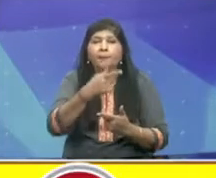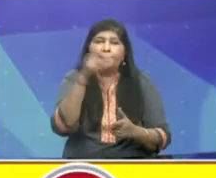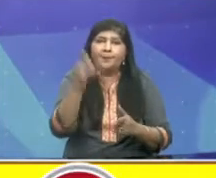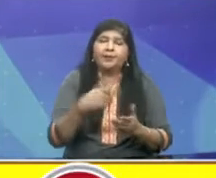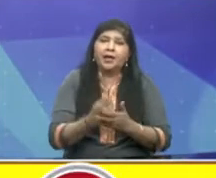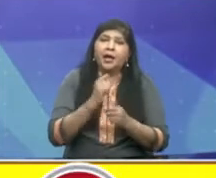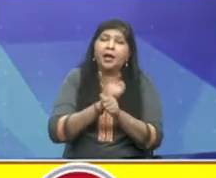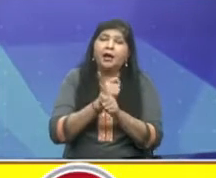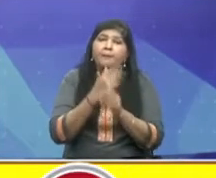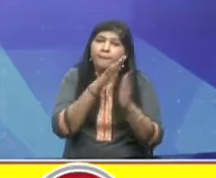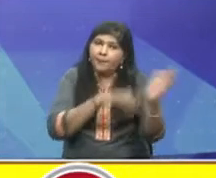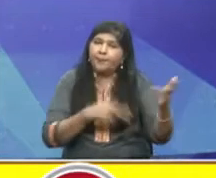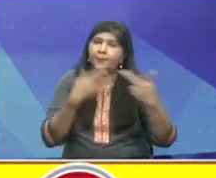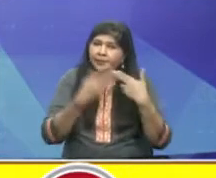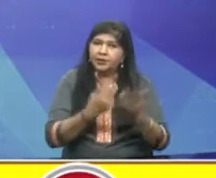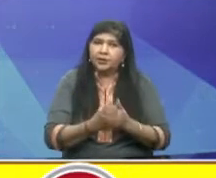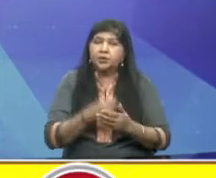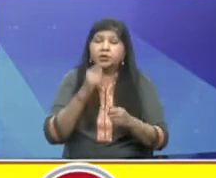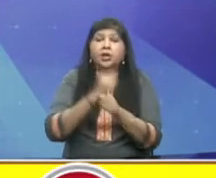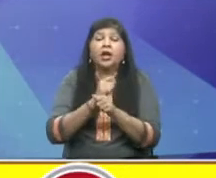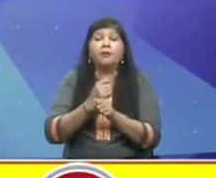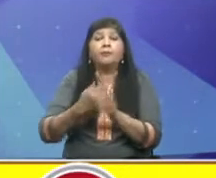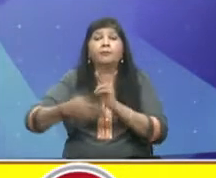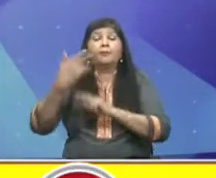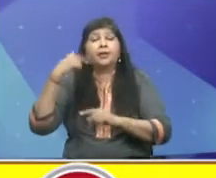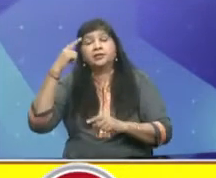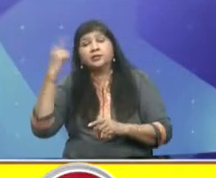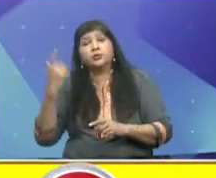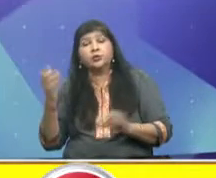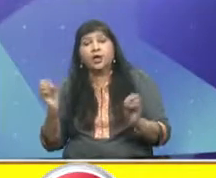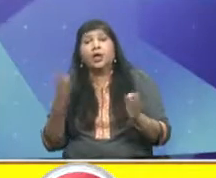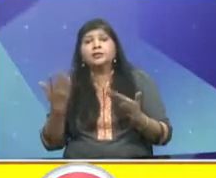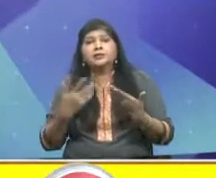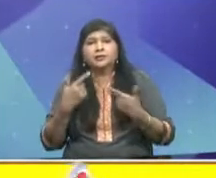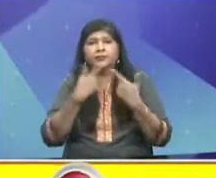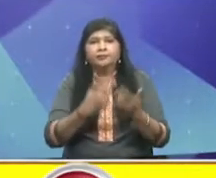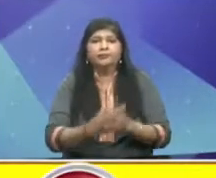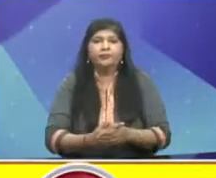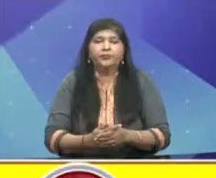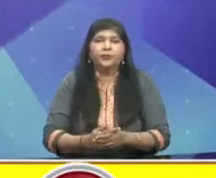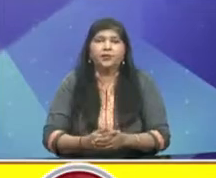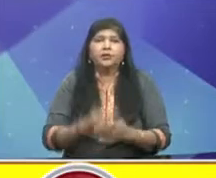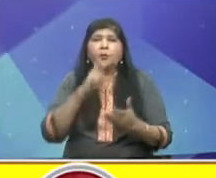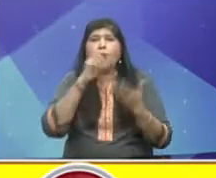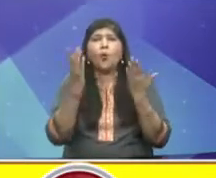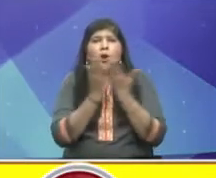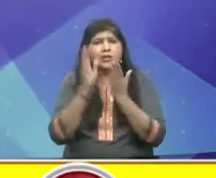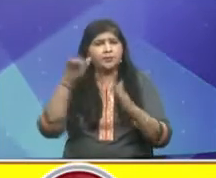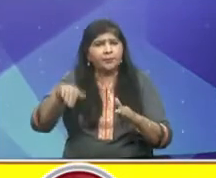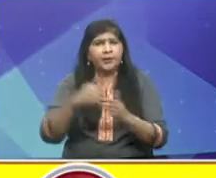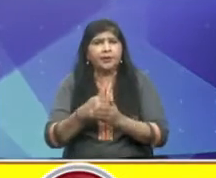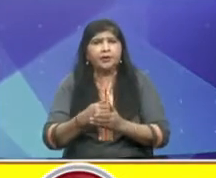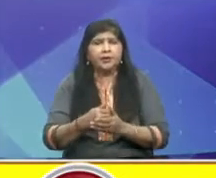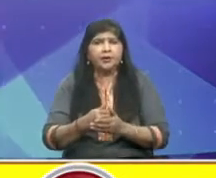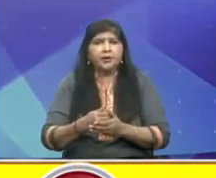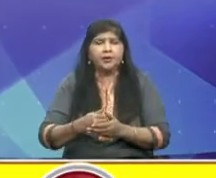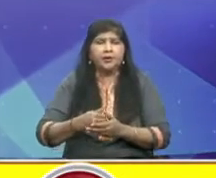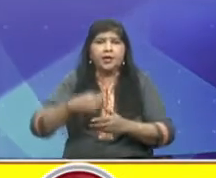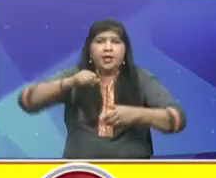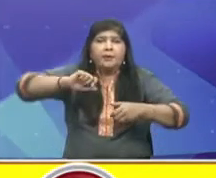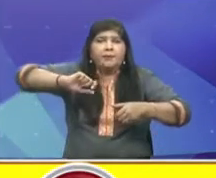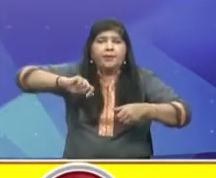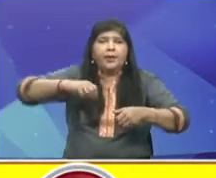कि काम के बारे में बताइए और इस काम के पीछे आपको विचार कहाँ से आया? तो जब कॉलेज में था तभी मेरे पास मोटरसाइकिल